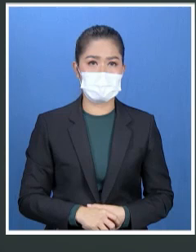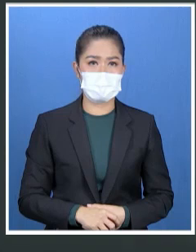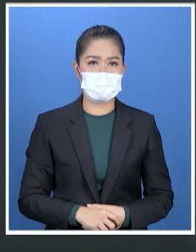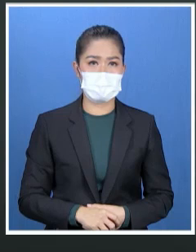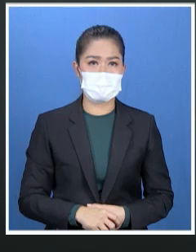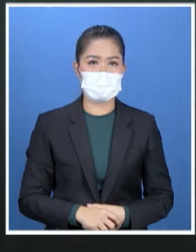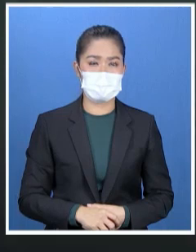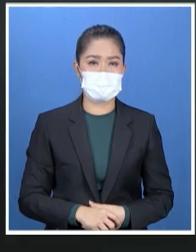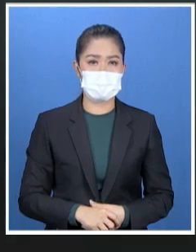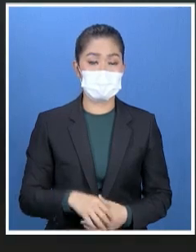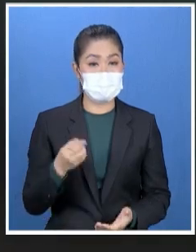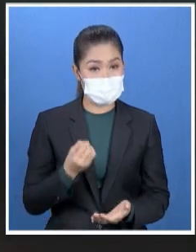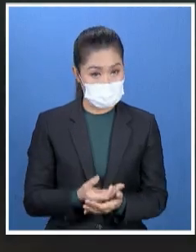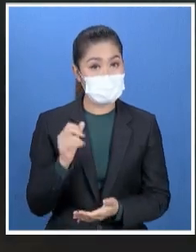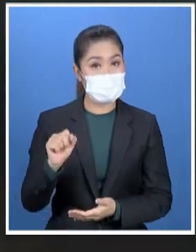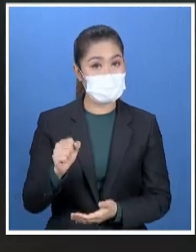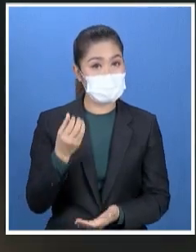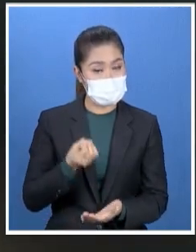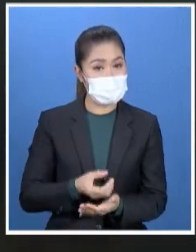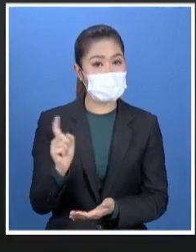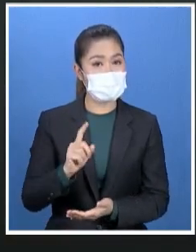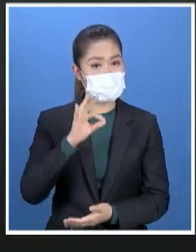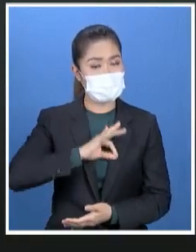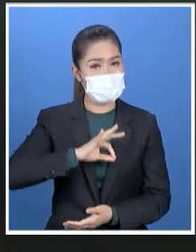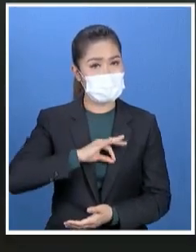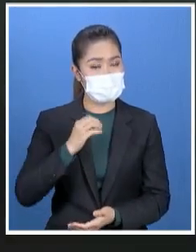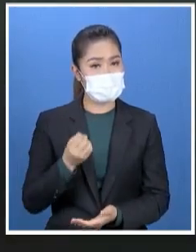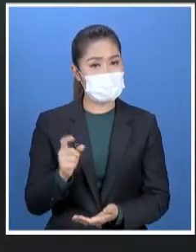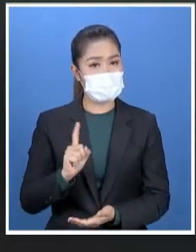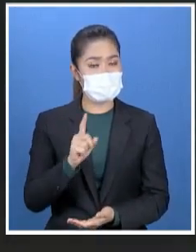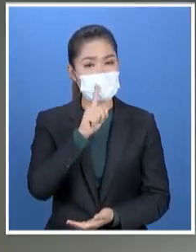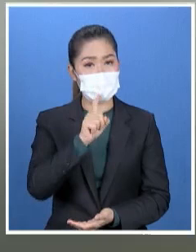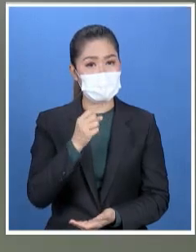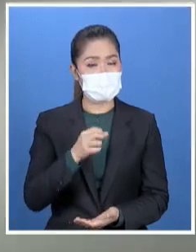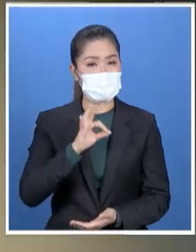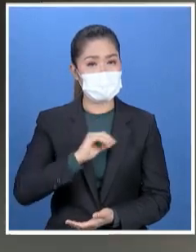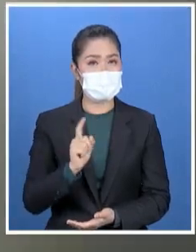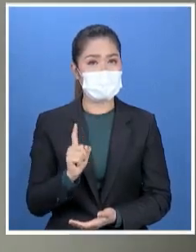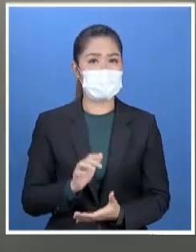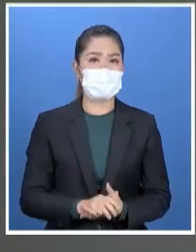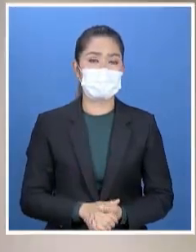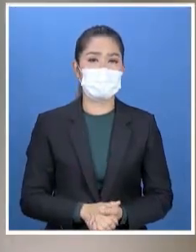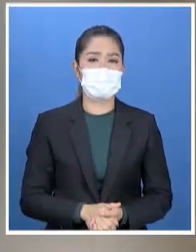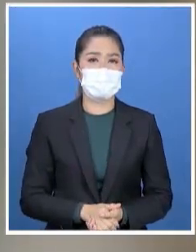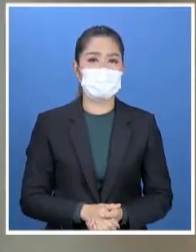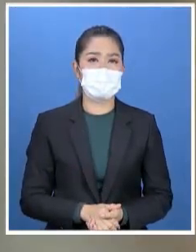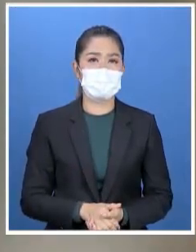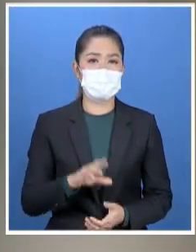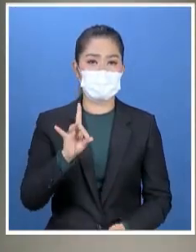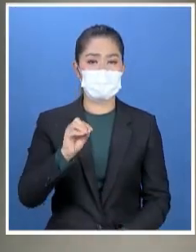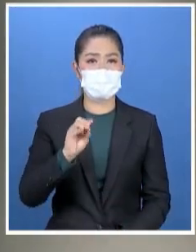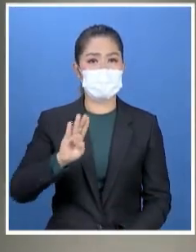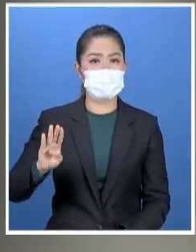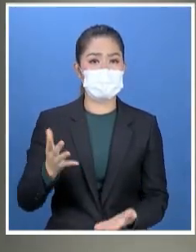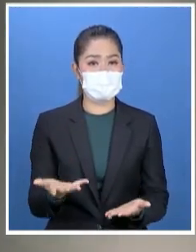าคือแพงไปไหม รถผมรู้สึกแบบว่ารู้สึกตันอีกไงแค่นั้นเองเพราะว่าผมไม่ถ่ายให้กับ80บาทผมไม่รู้สึก